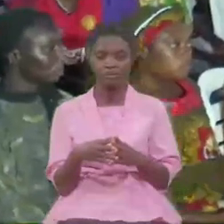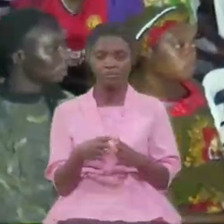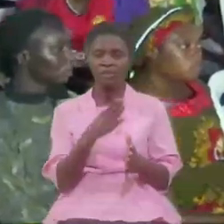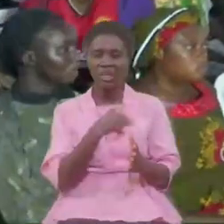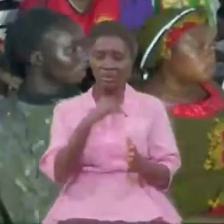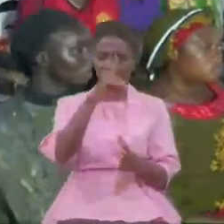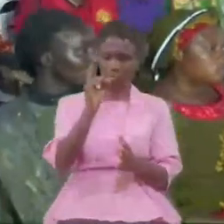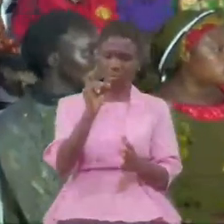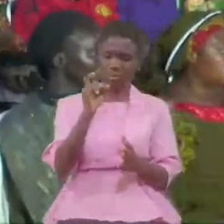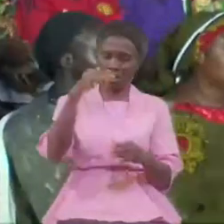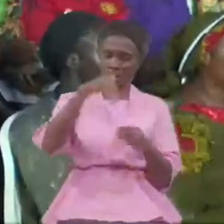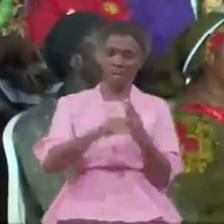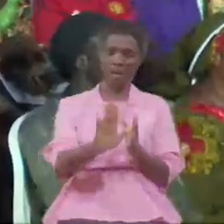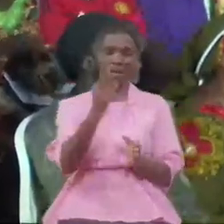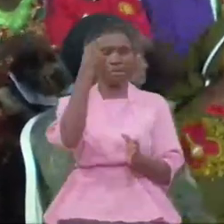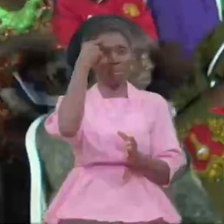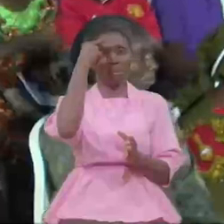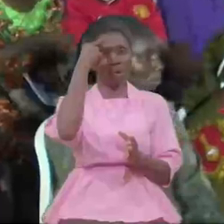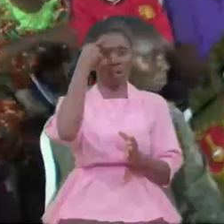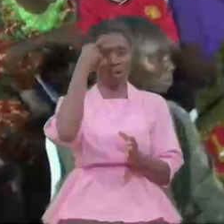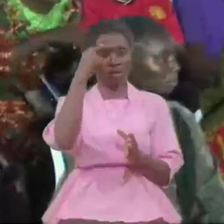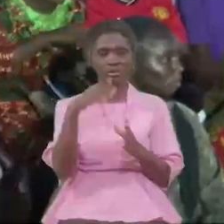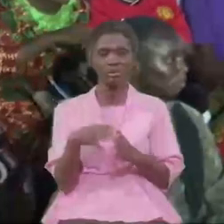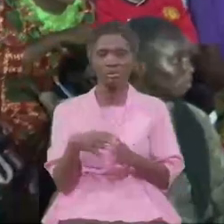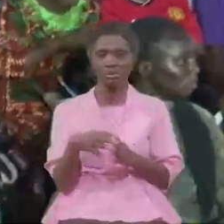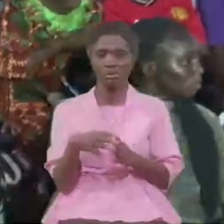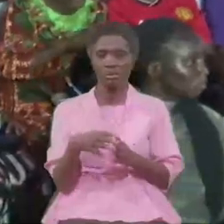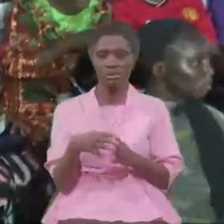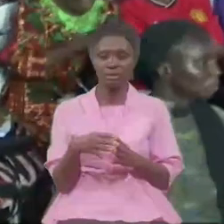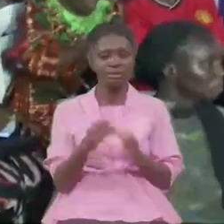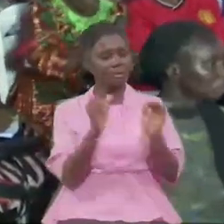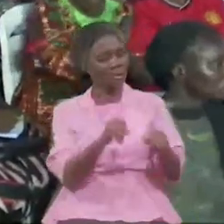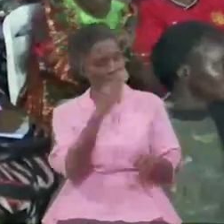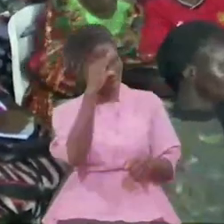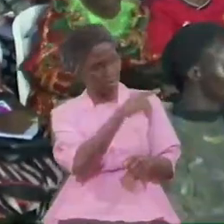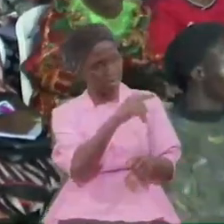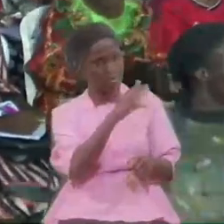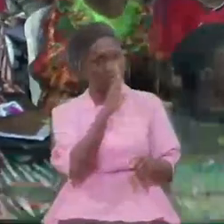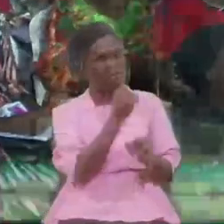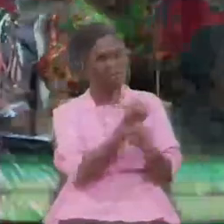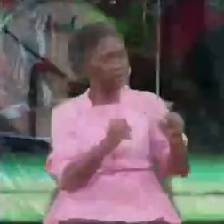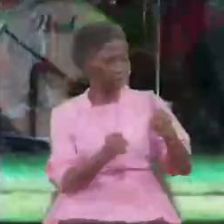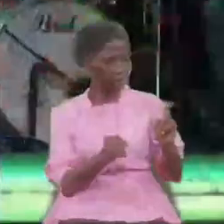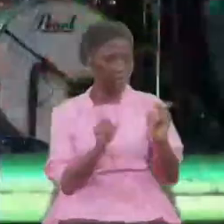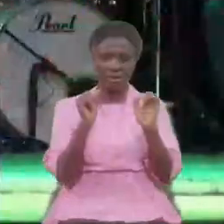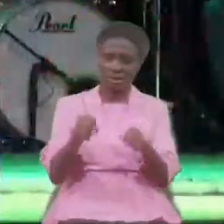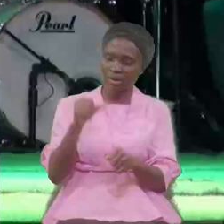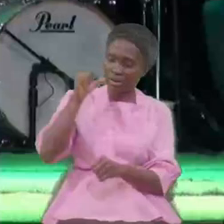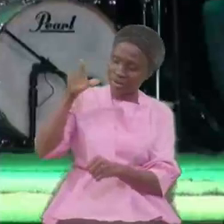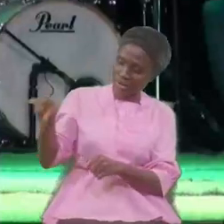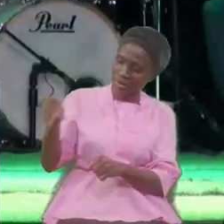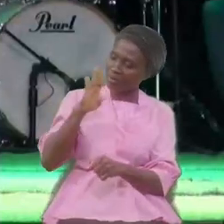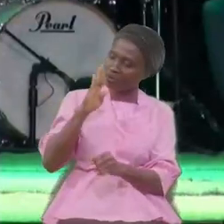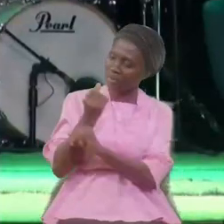et la question se pose dans votre esprit, est-ce qu'il peut être sauvé? Est-ce qu'elle peut être